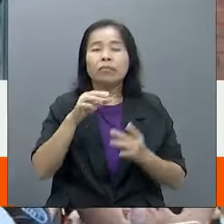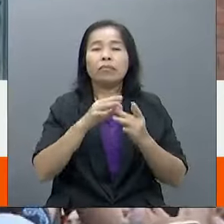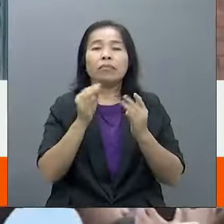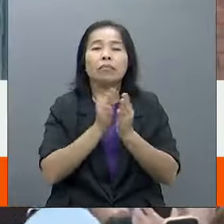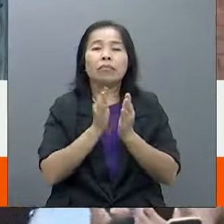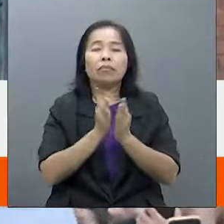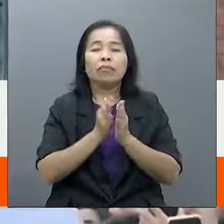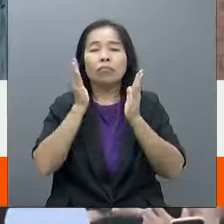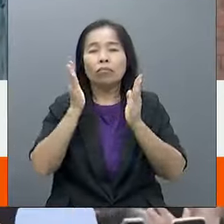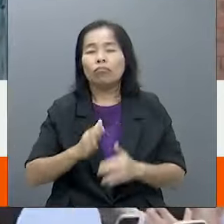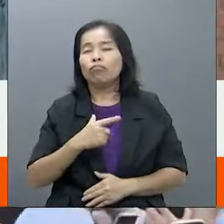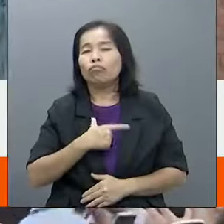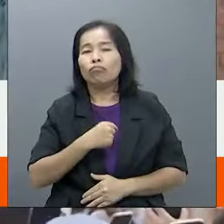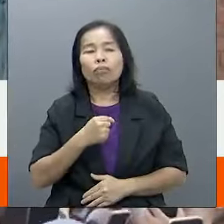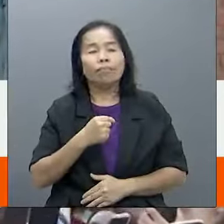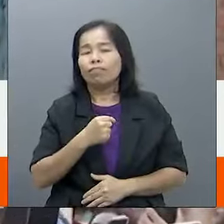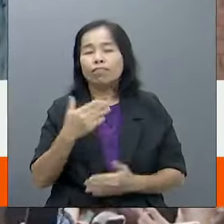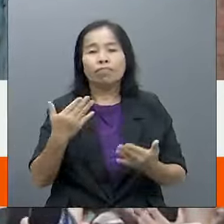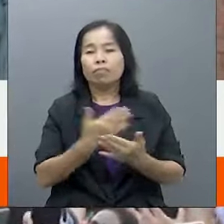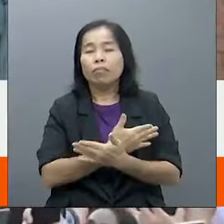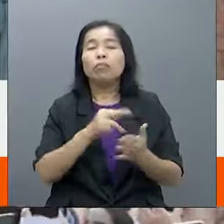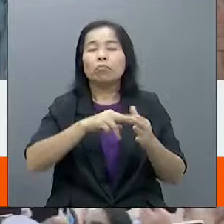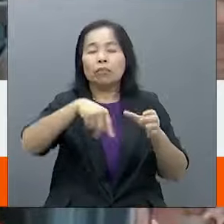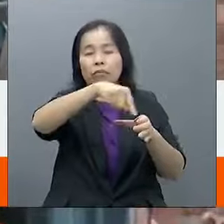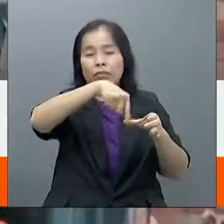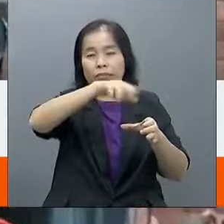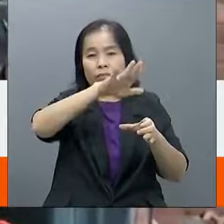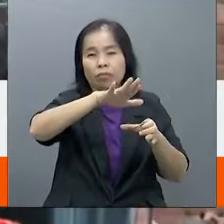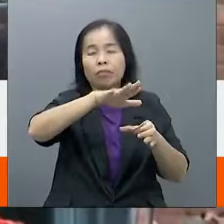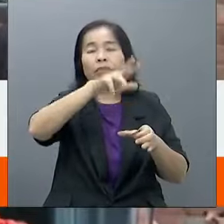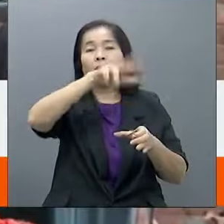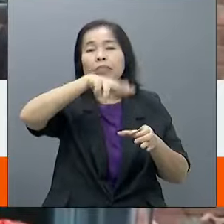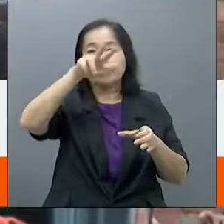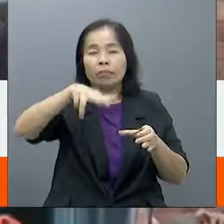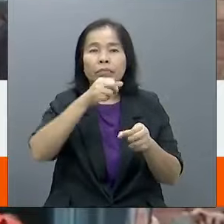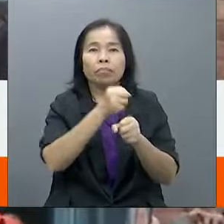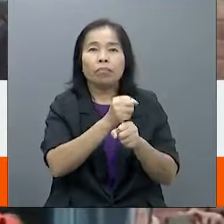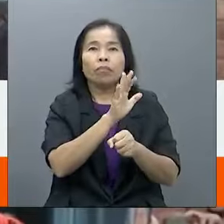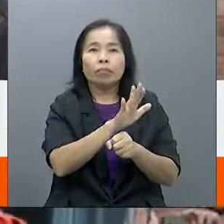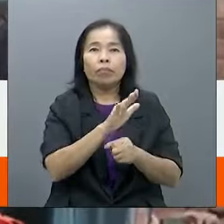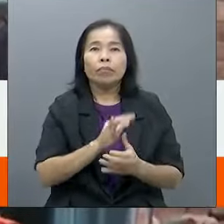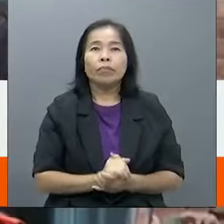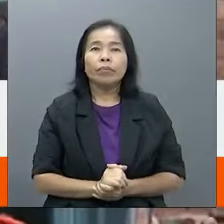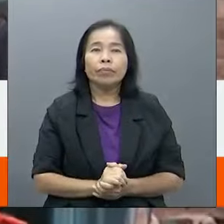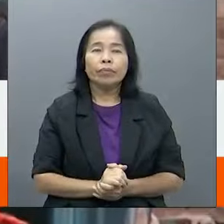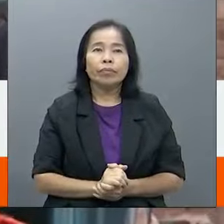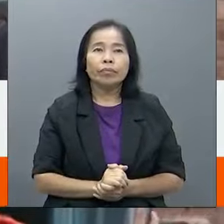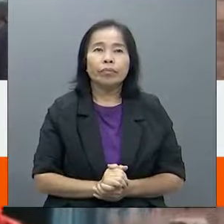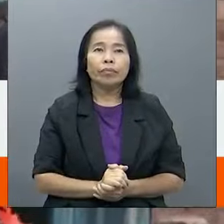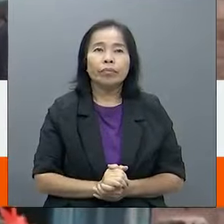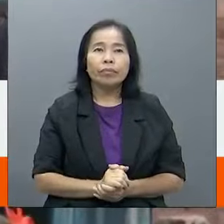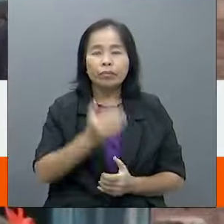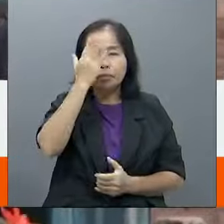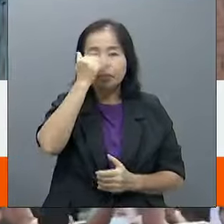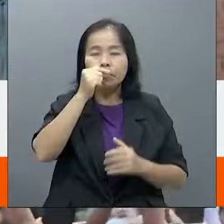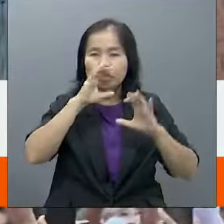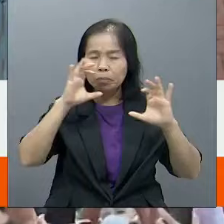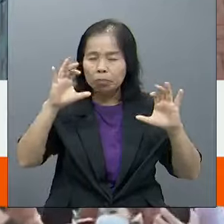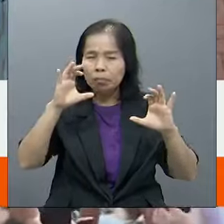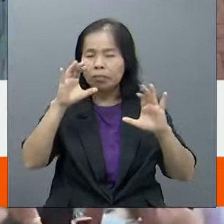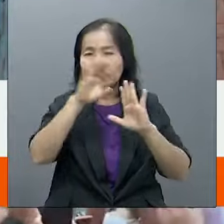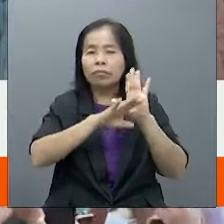กเนี่ยผมคิดว่ามันเกี่ยวกับความชัดเจนเรื่องของการเข้าร่วมรัฐบาลน ะ ครับว่าจะดึงพรรครัฐบาลเดิมเข้าร่วมหรือไม่นะครับ